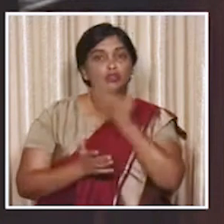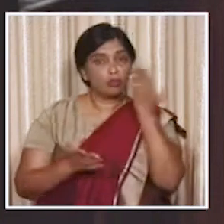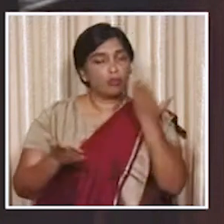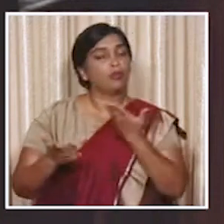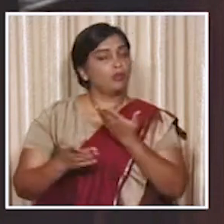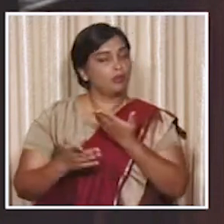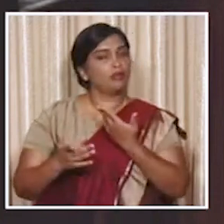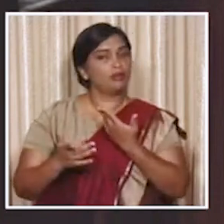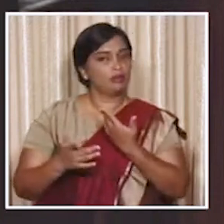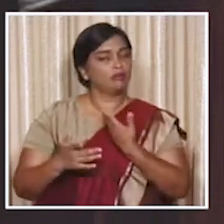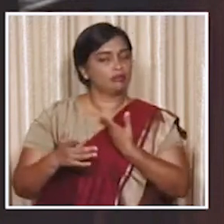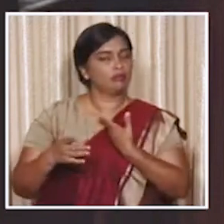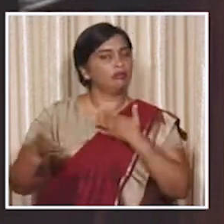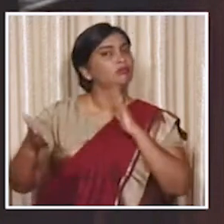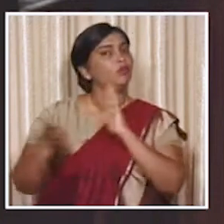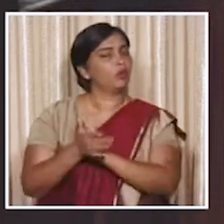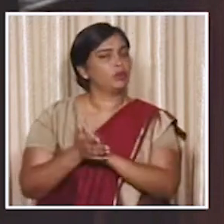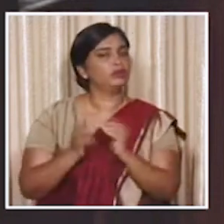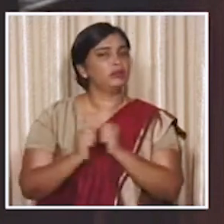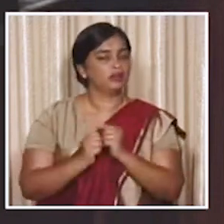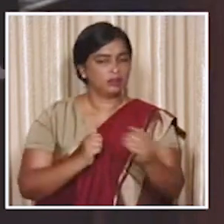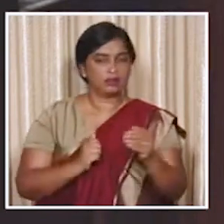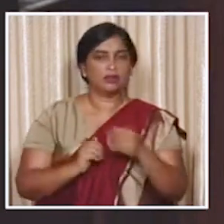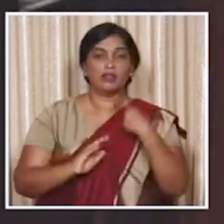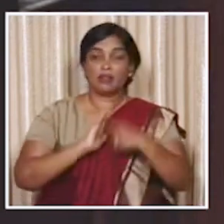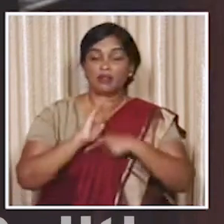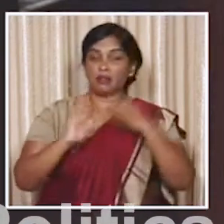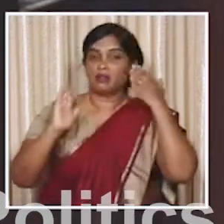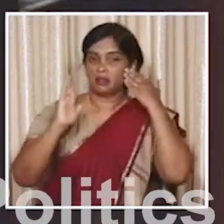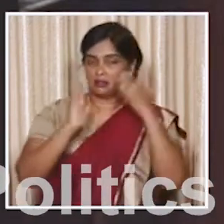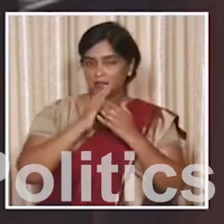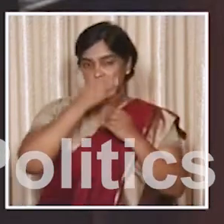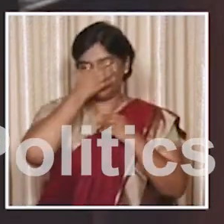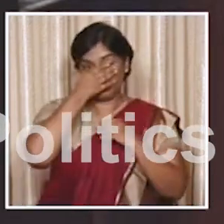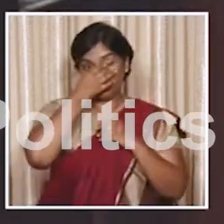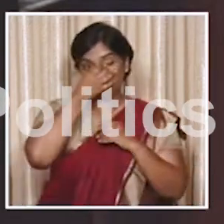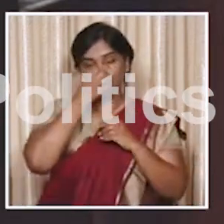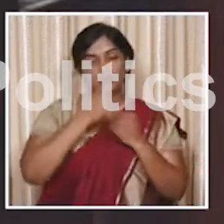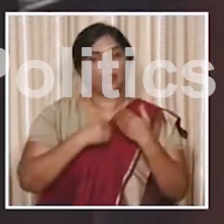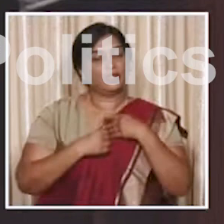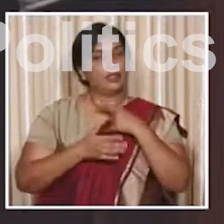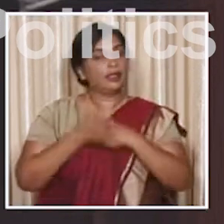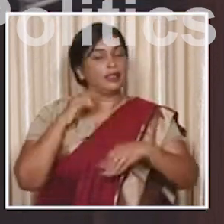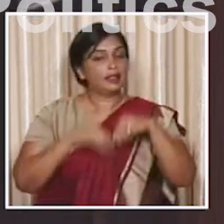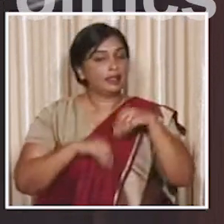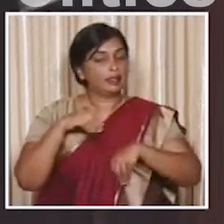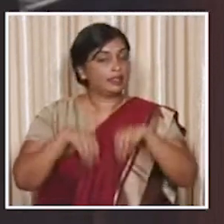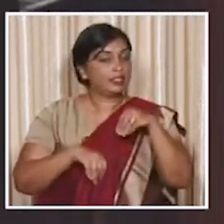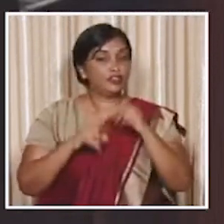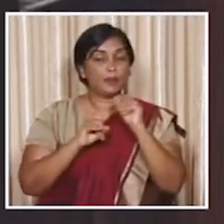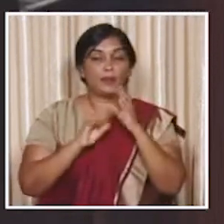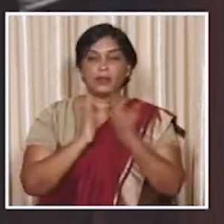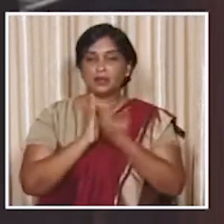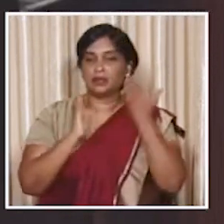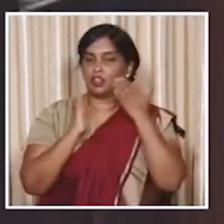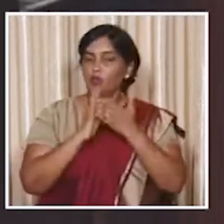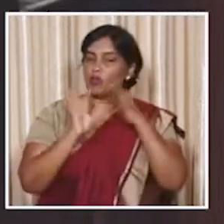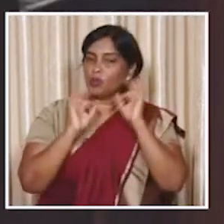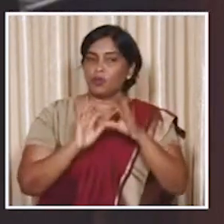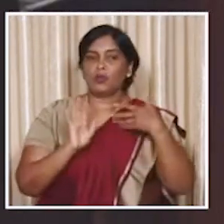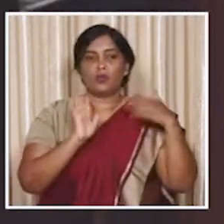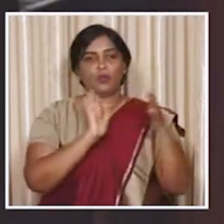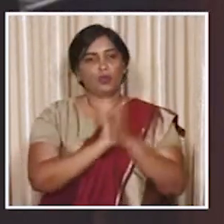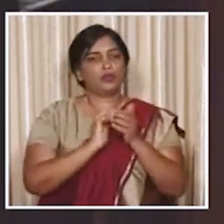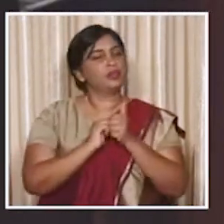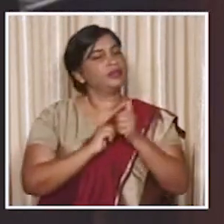වුණා මාත් එක්ක වැඩ කරන්න. රට ගැන හිතලා. අපි දේශපාලන ප්‍රතිපත්ති ගැන හිතන්නේ නැතුව එතුමාත් එක්ක වැඩ